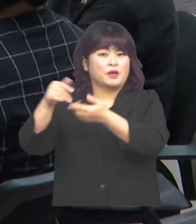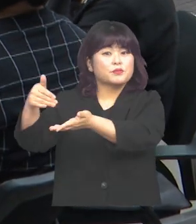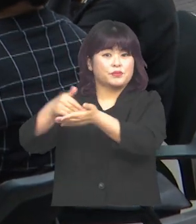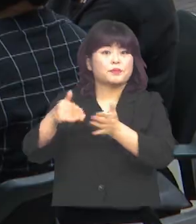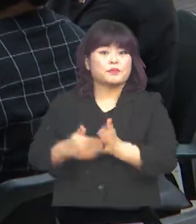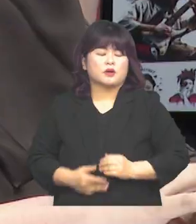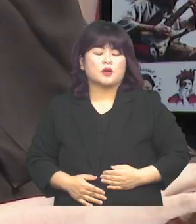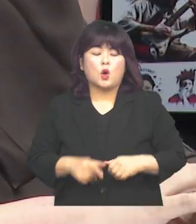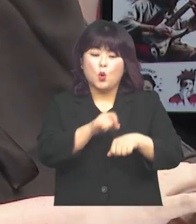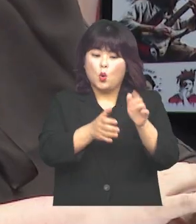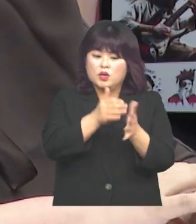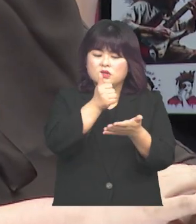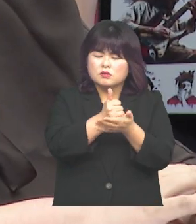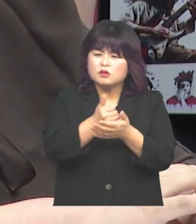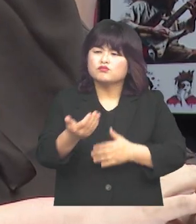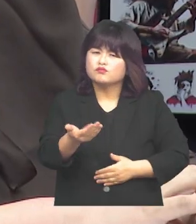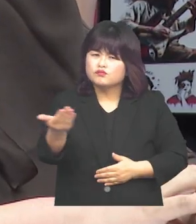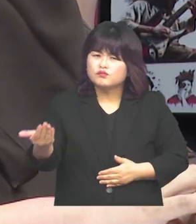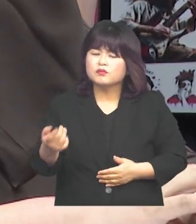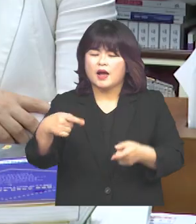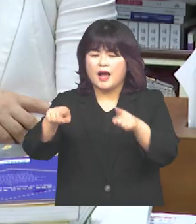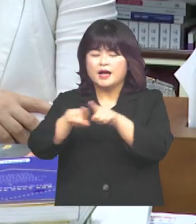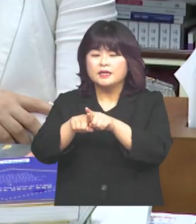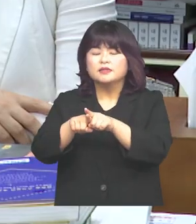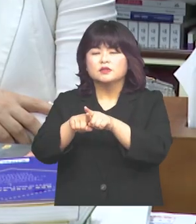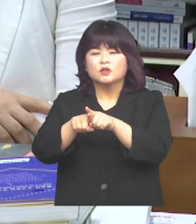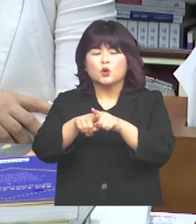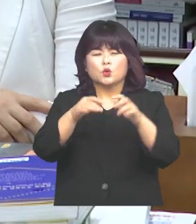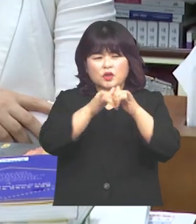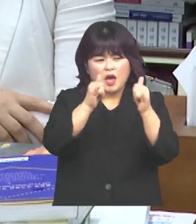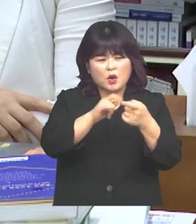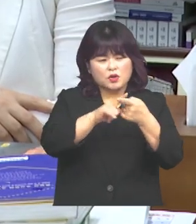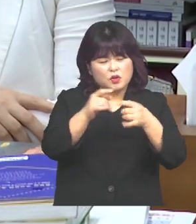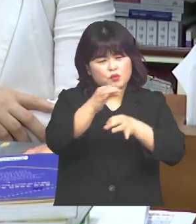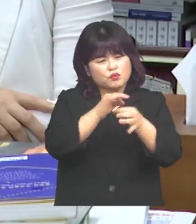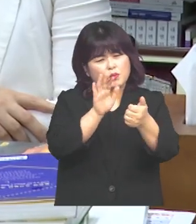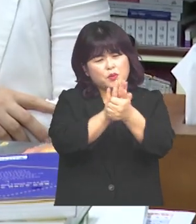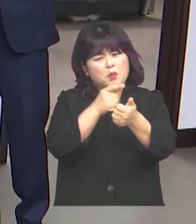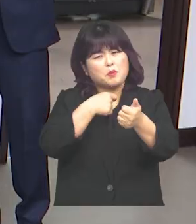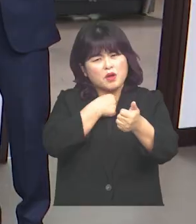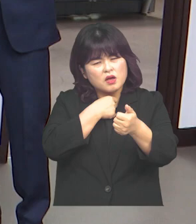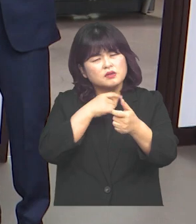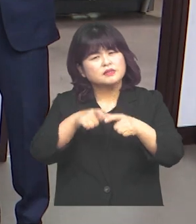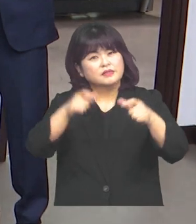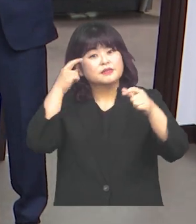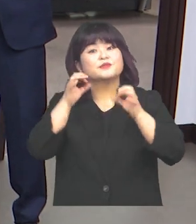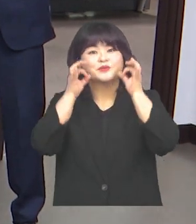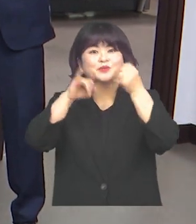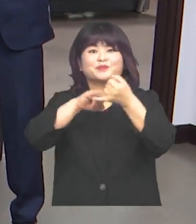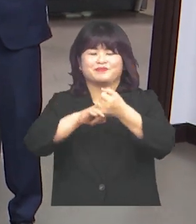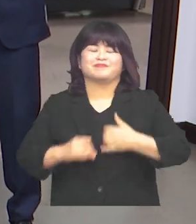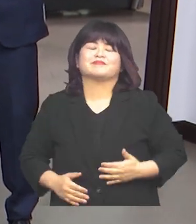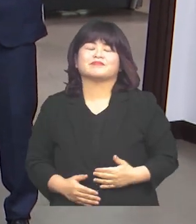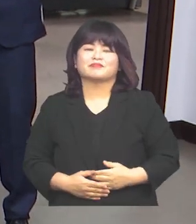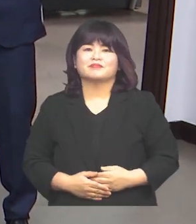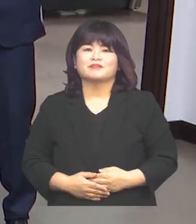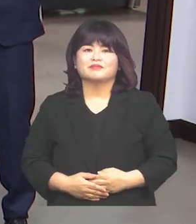이상일 시장은 시가 여러분과 함께 늘어나는 사회적 경제 수요에 부응할 수 있도록 더 노력하겠다고 말했습니다.